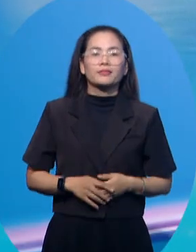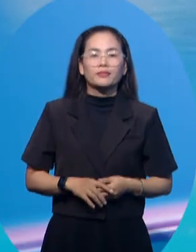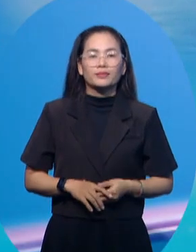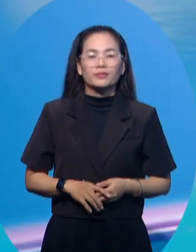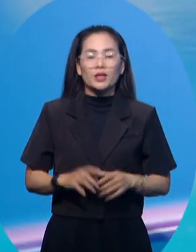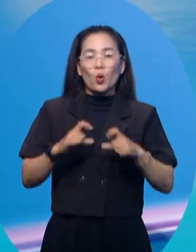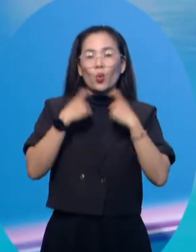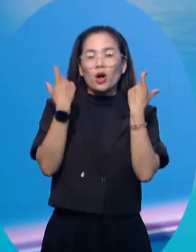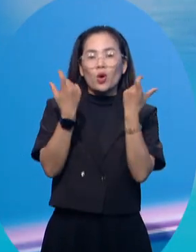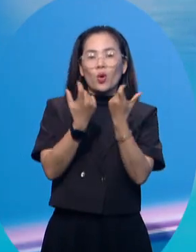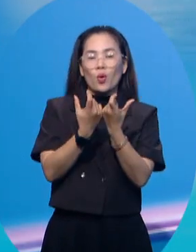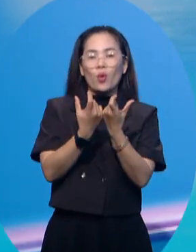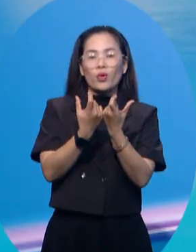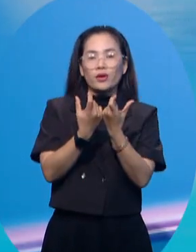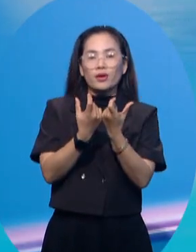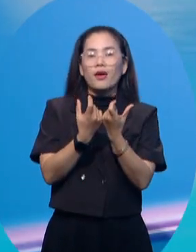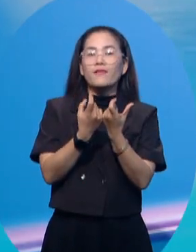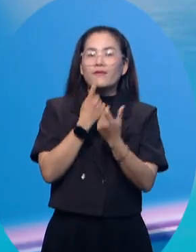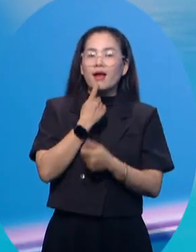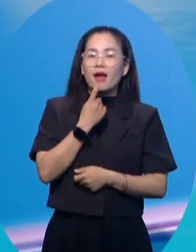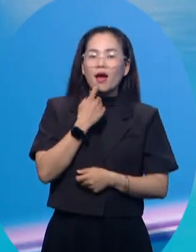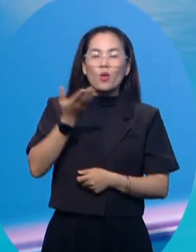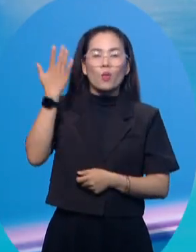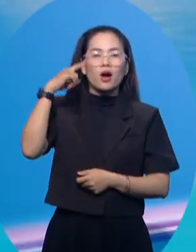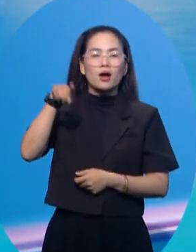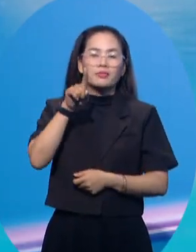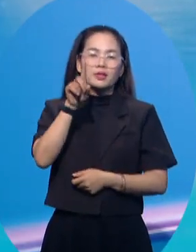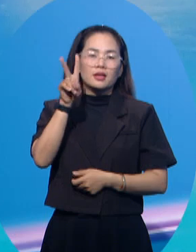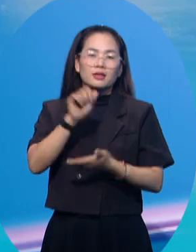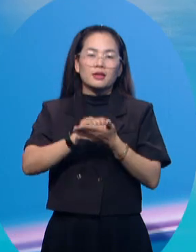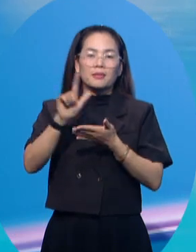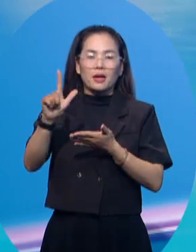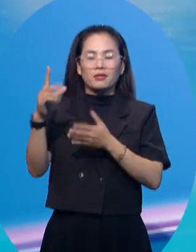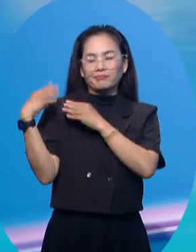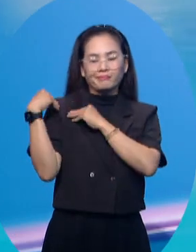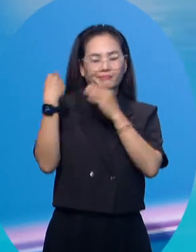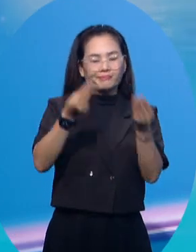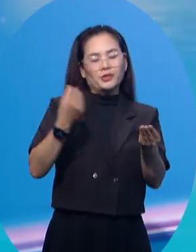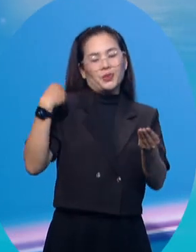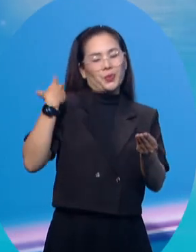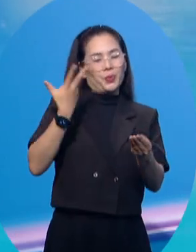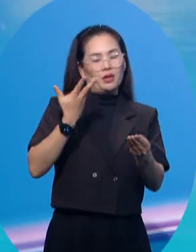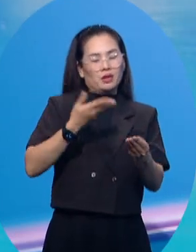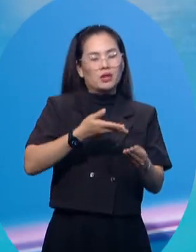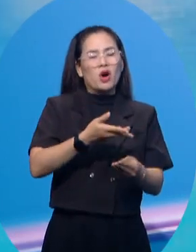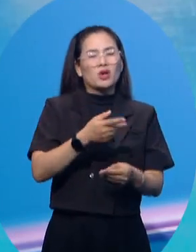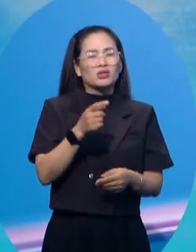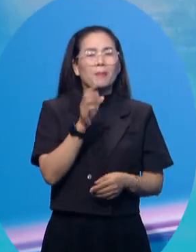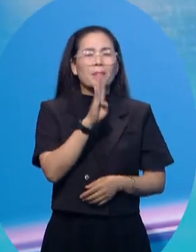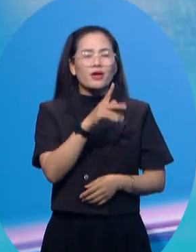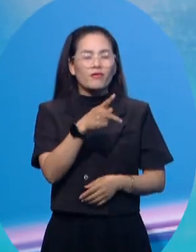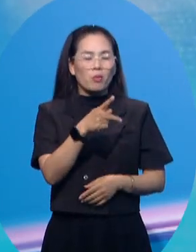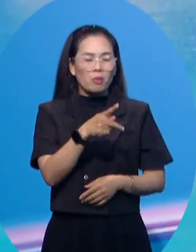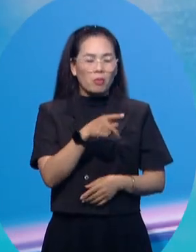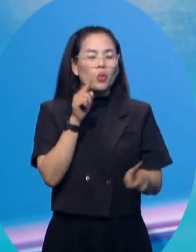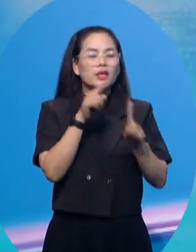cốc hội Phần Lan hôm 12 tháng 7 chính thức thông qua luật mới tra quyền cho lực lượng Biên phòng chặn người di cư nhập cảnh từ Nga và quốc gia